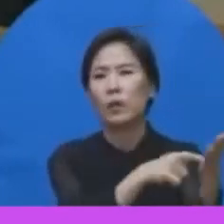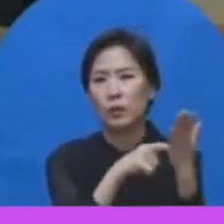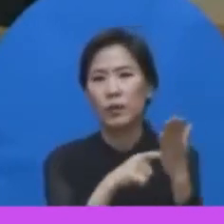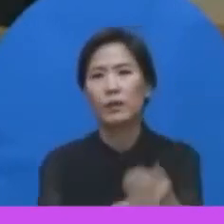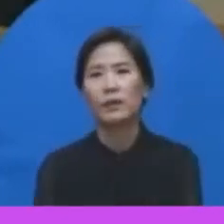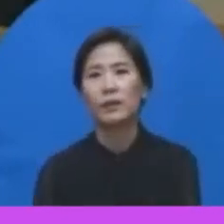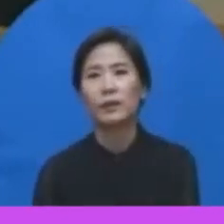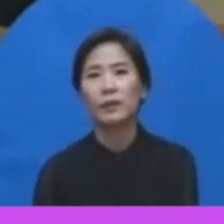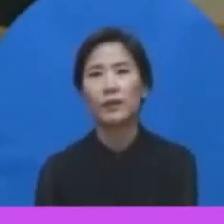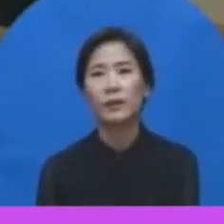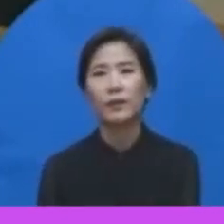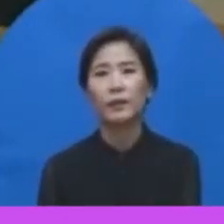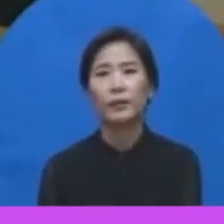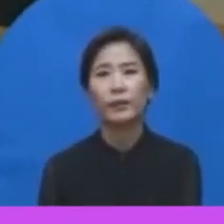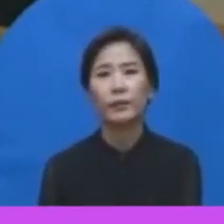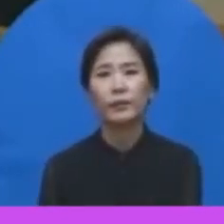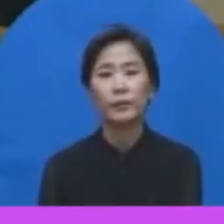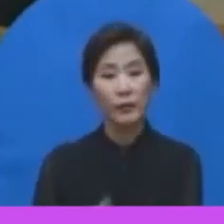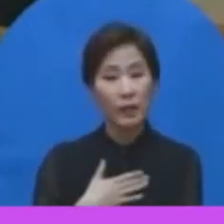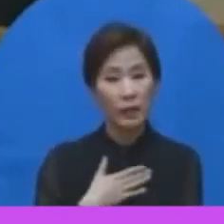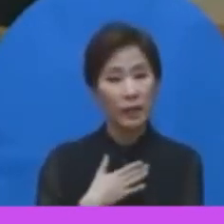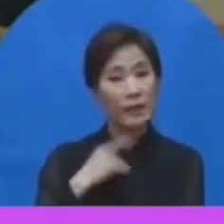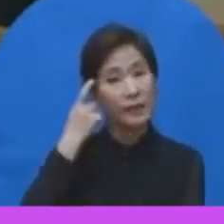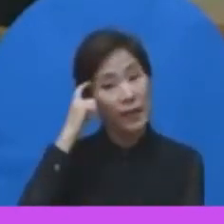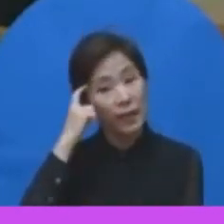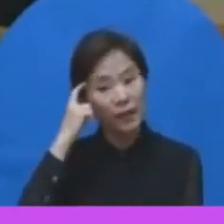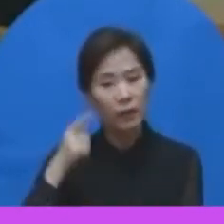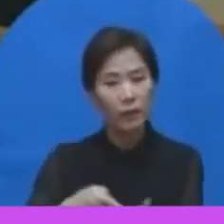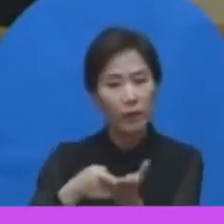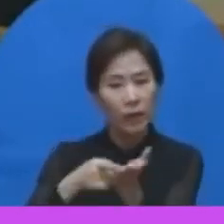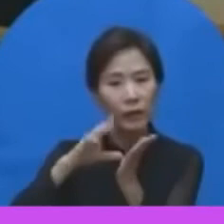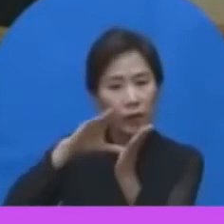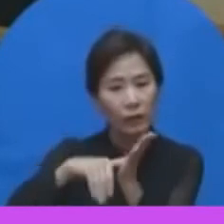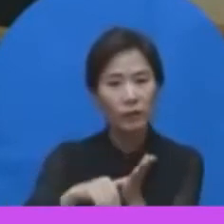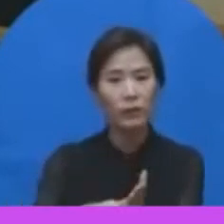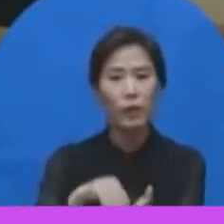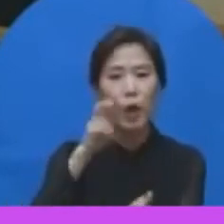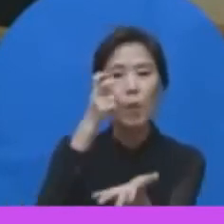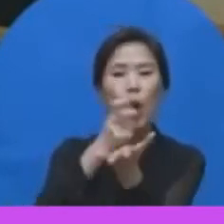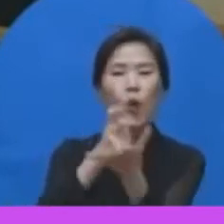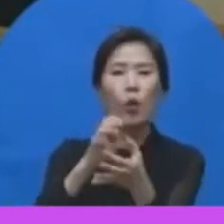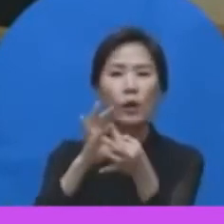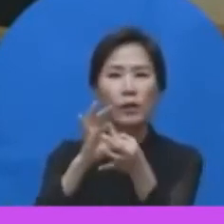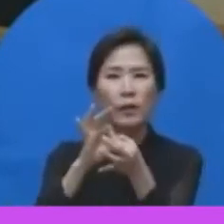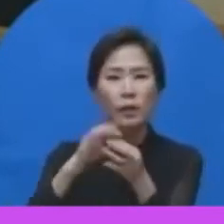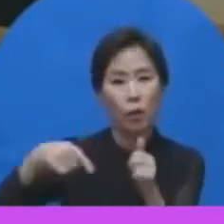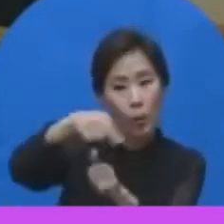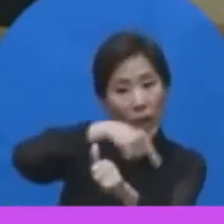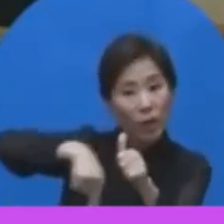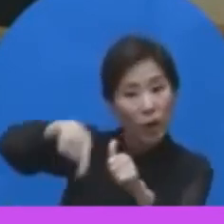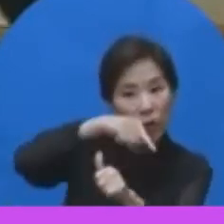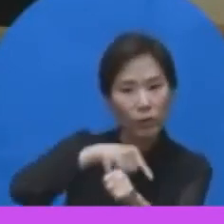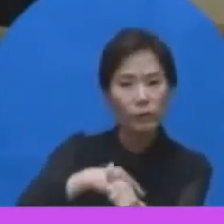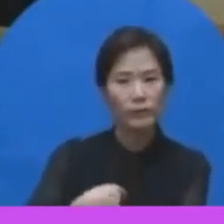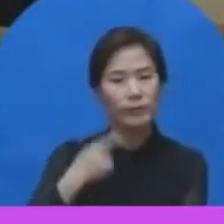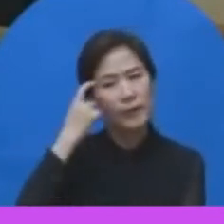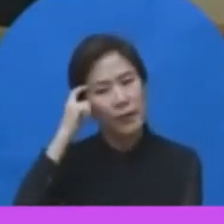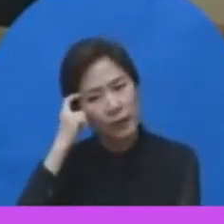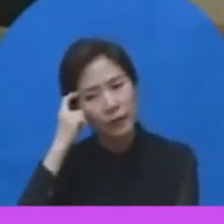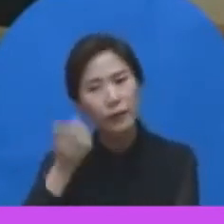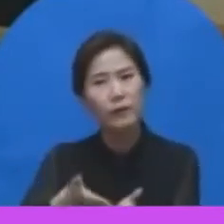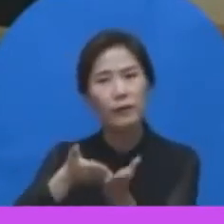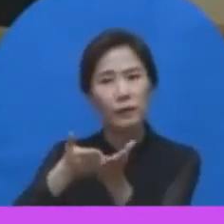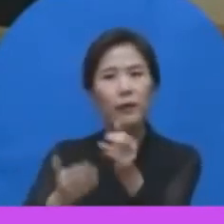같습니다. 그래서 제가 의견서에서는 그 입법에 대한 배경들을 좀 자세히 의견을 드렸는데, 그